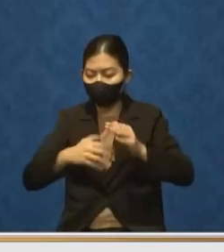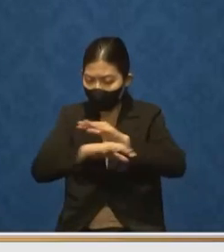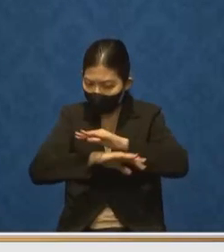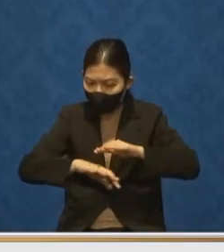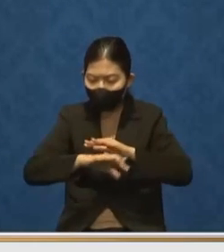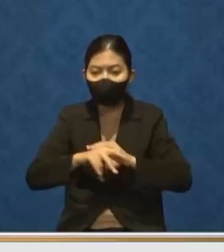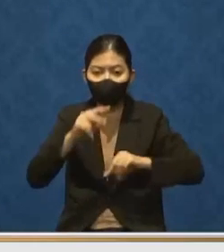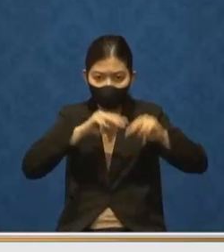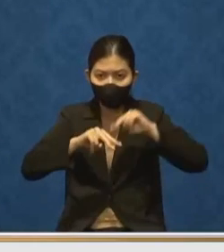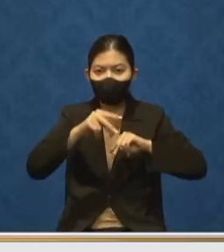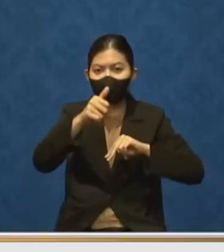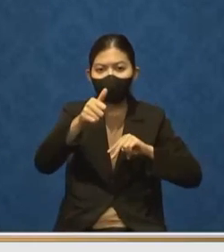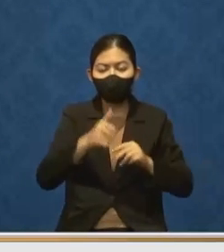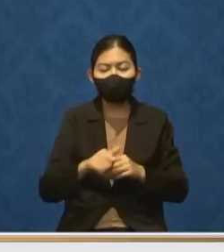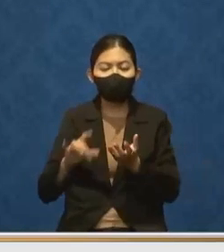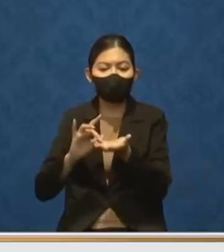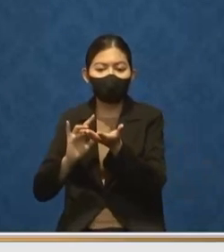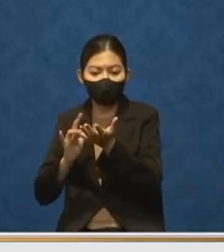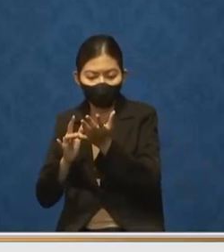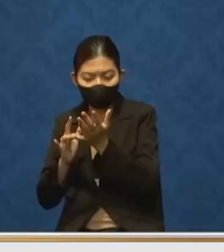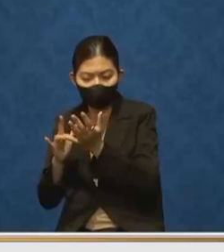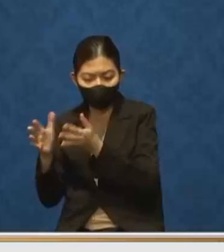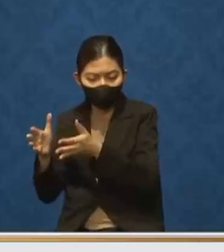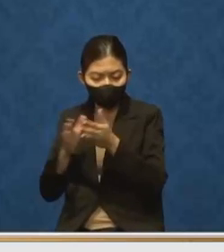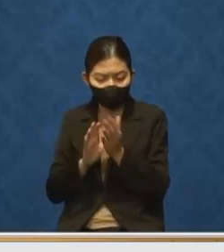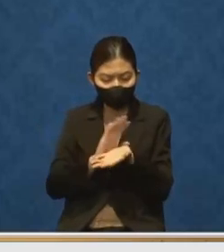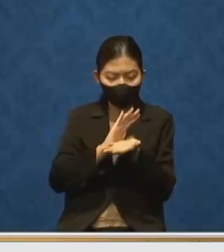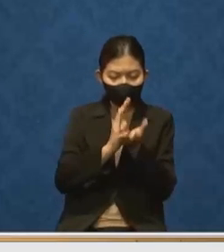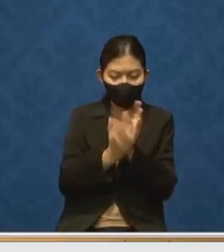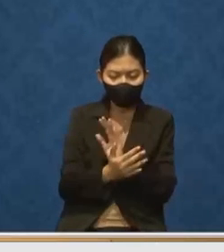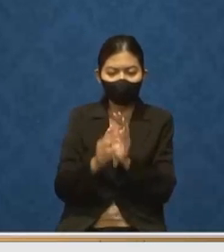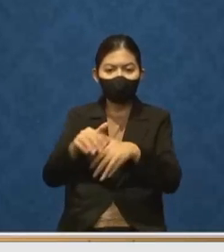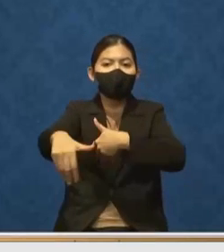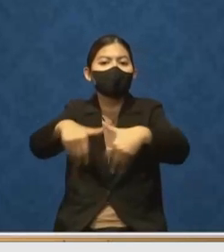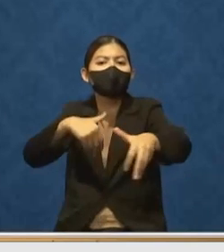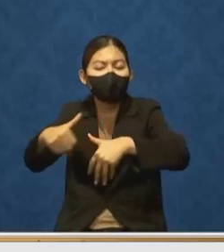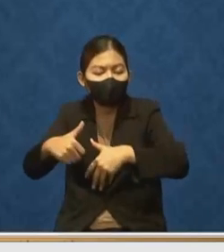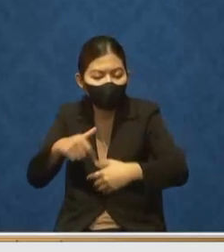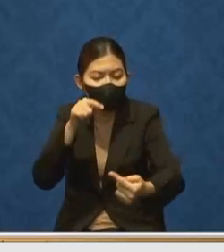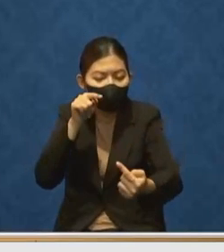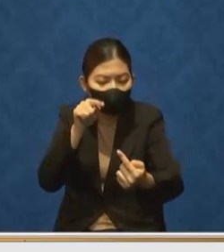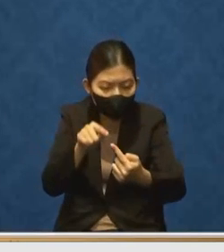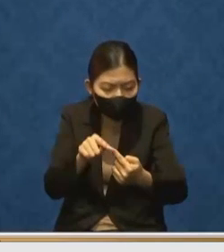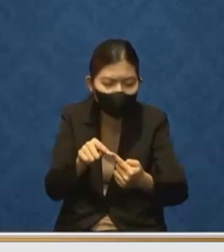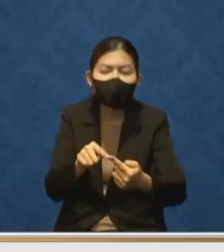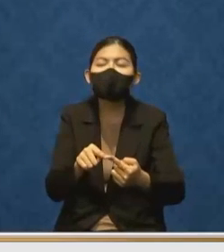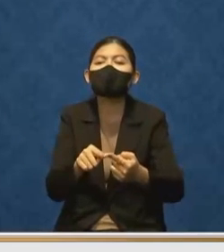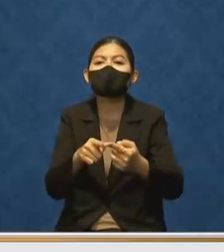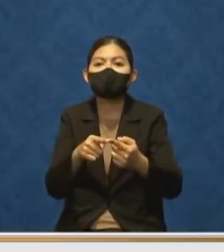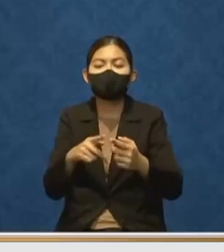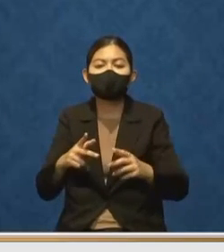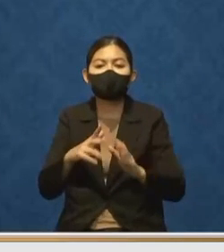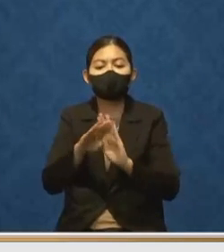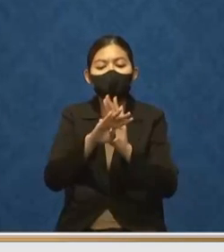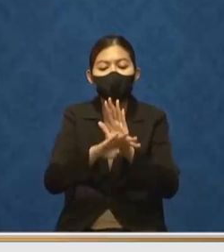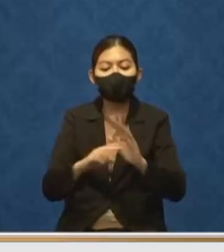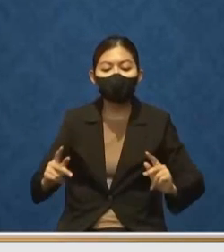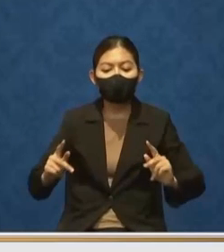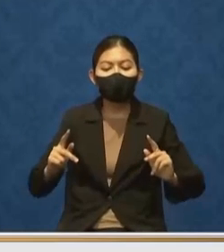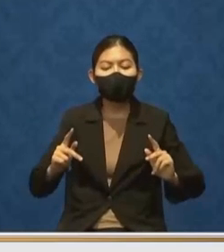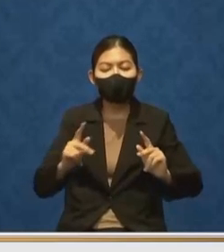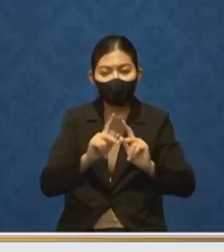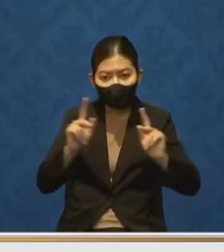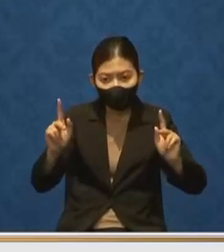นวัตกรรมและเทคโนโลยีดิจิทัลมาประยุกต์ใช้เพื่อให้ประชาชนสามารถเข้าถึงกระบวนการยุติธรรมด้วยความสะดวกรวดเร็วเสมอภาคทั่วถึงและเป็นธร